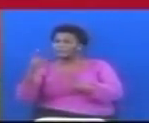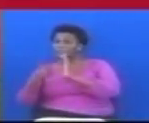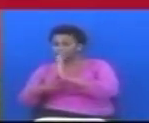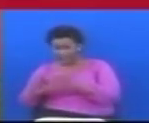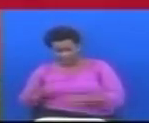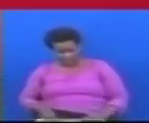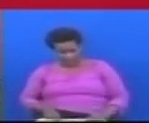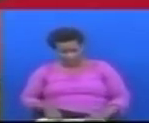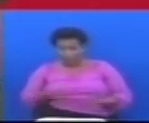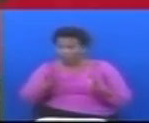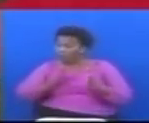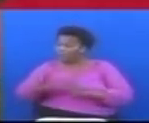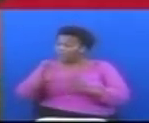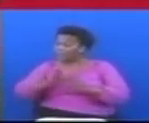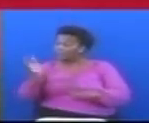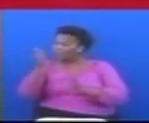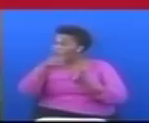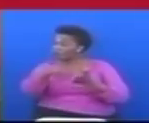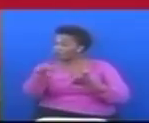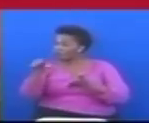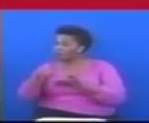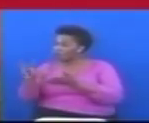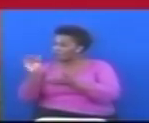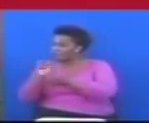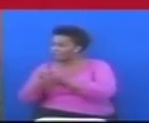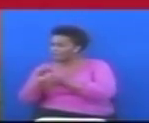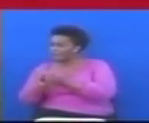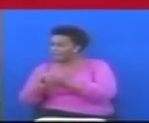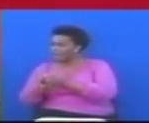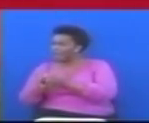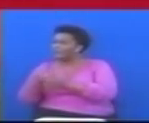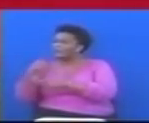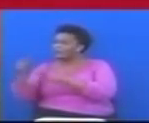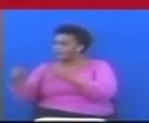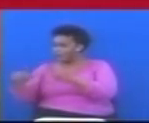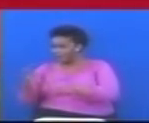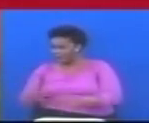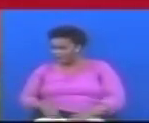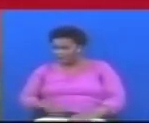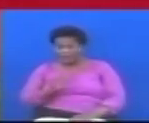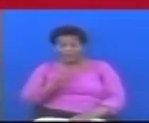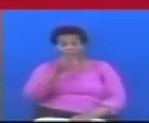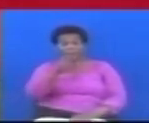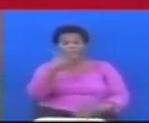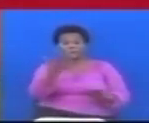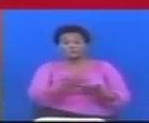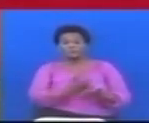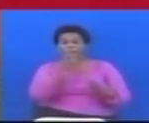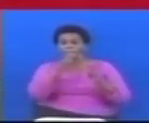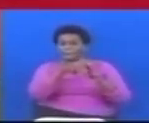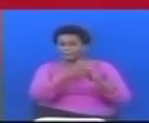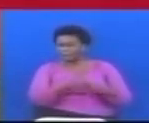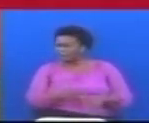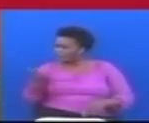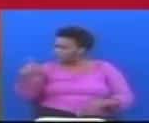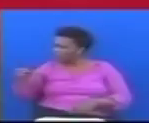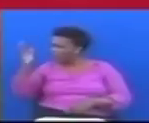na wakati wote tutapata mkandarasi ili barabara hii ijengwe. Lakini mheshimiwa mbunge anafahamu tunajenga barabara